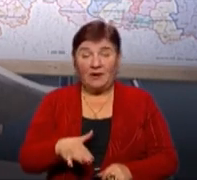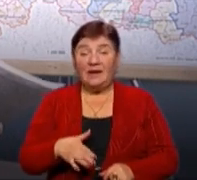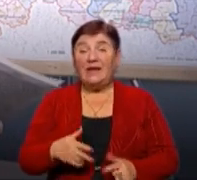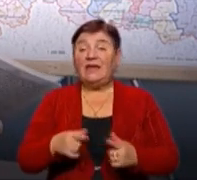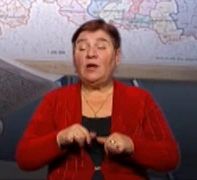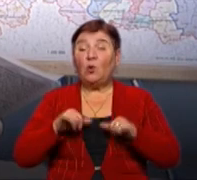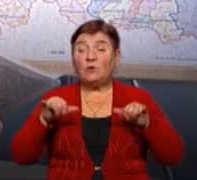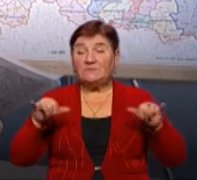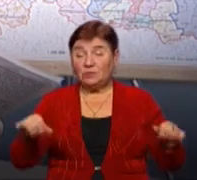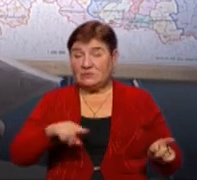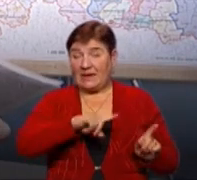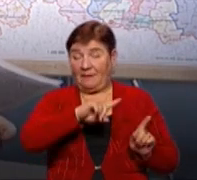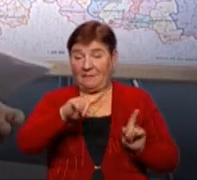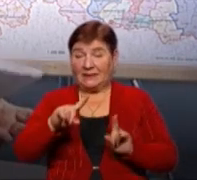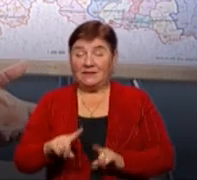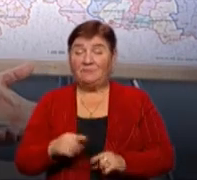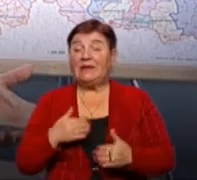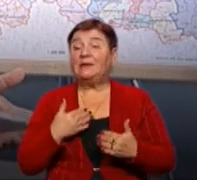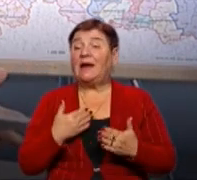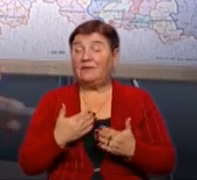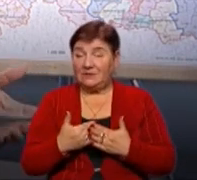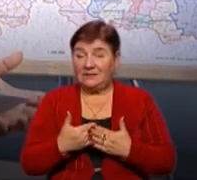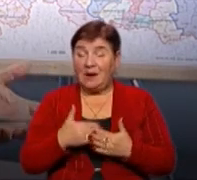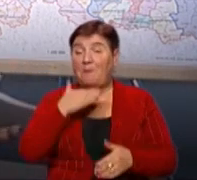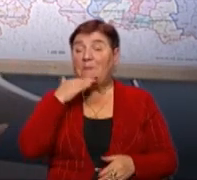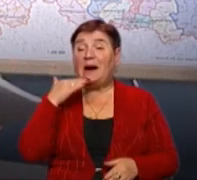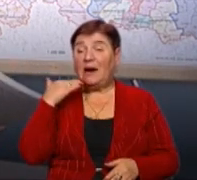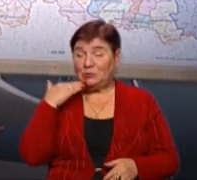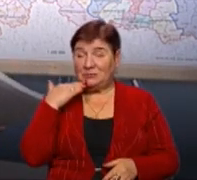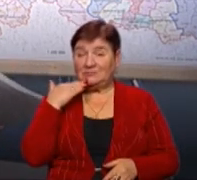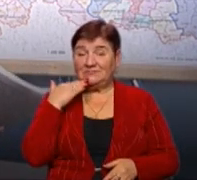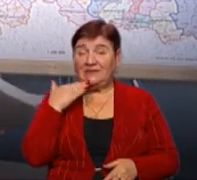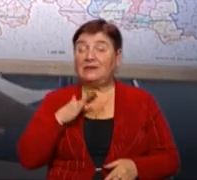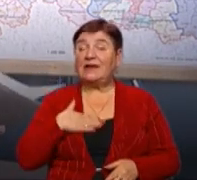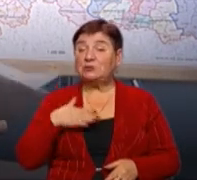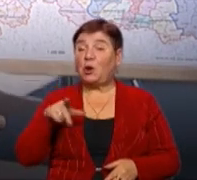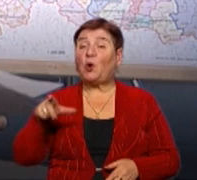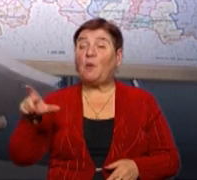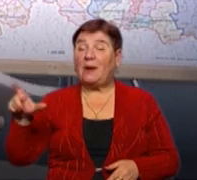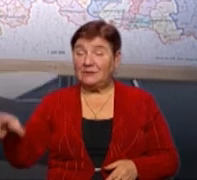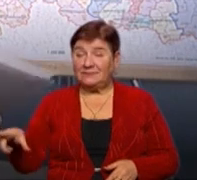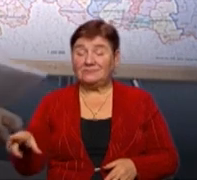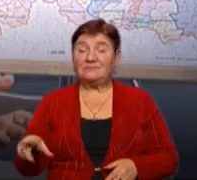Агенція регіонального розвитку Закарпаття, і навіть багато наших громад